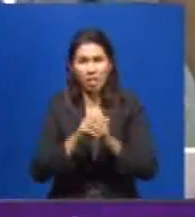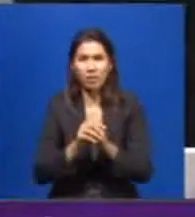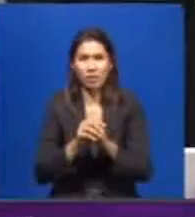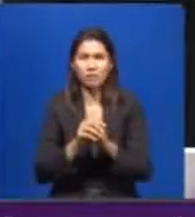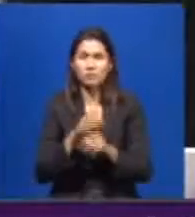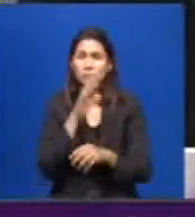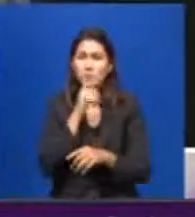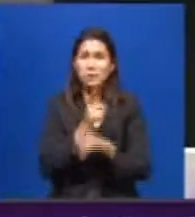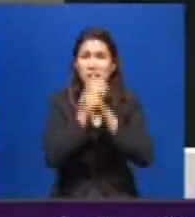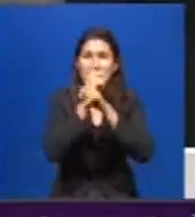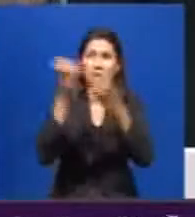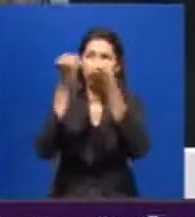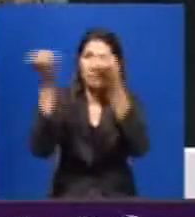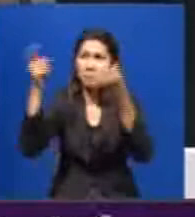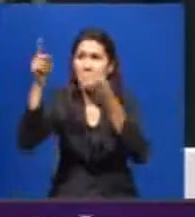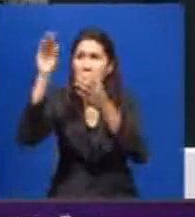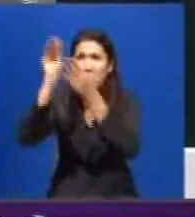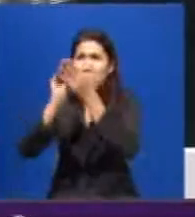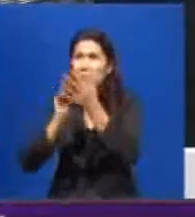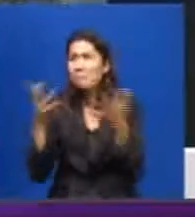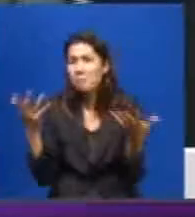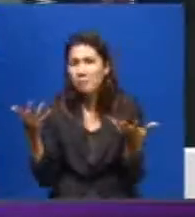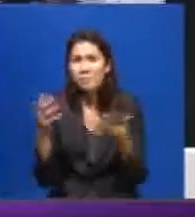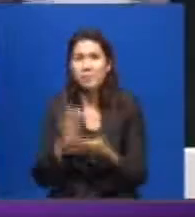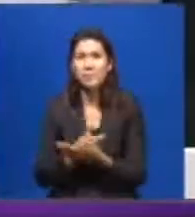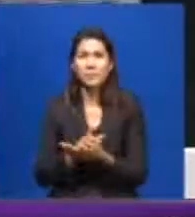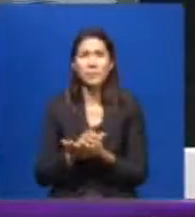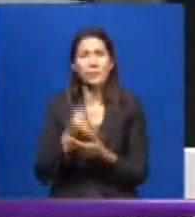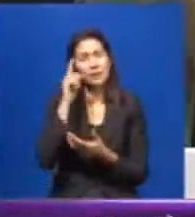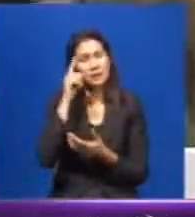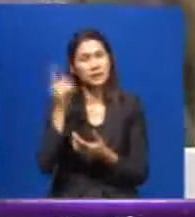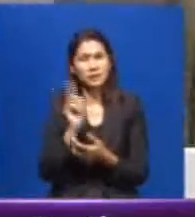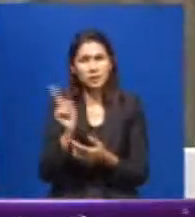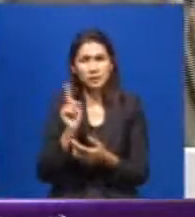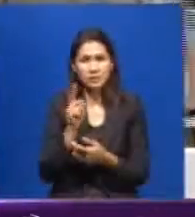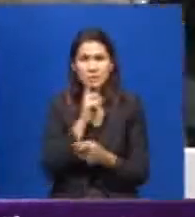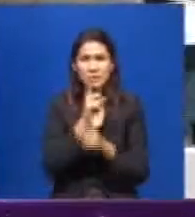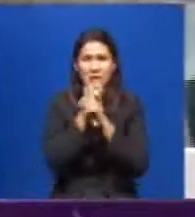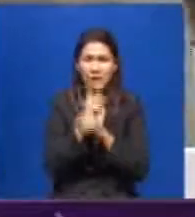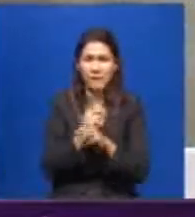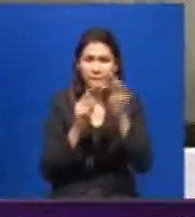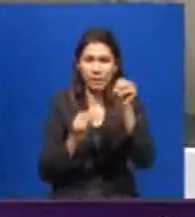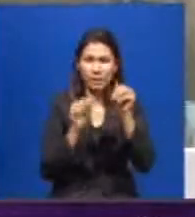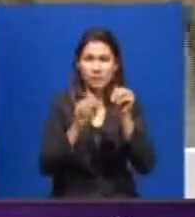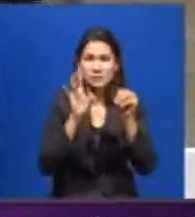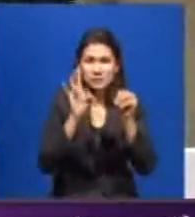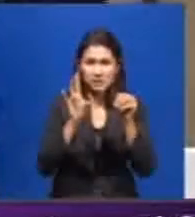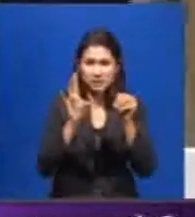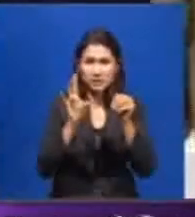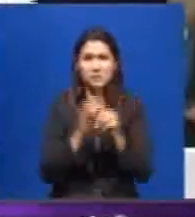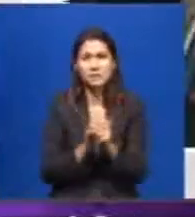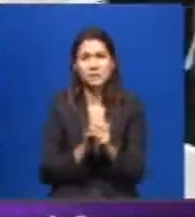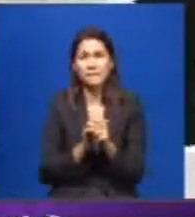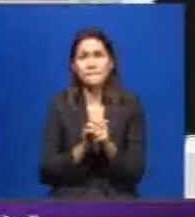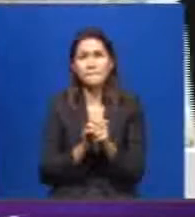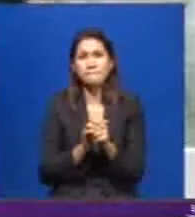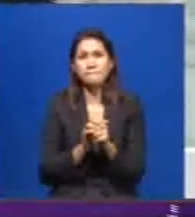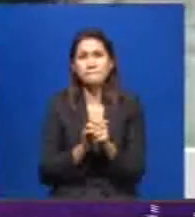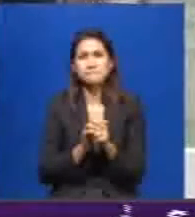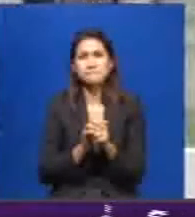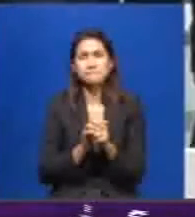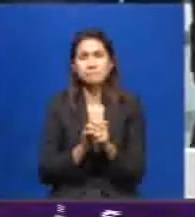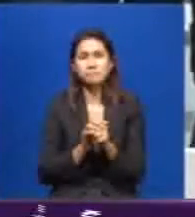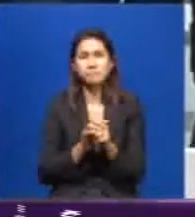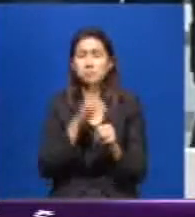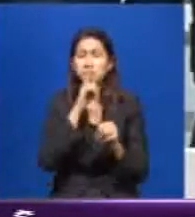ของรัฐธรรมนูญมันก็ไม่มีบทบัญญัติไหนนะครับพอไม่มีบทบัญญัติไหนจะกลับไปที่มาตรา7ไหมที่บอกว่าให้เป็นประเพณีใช่ไหมครับ ค่ะ ถ้าจะไปประ